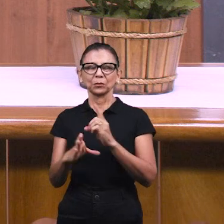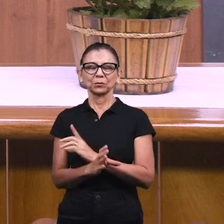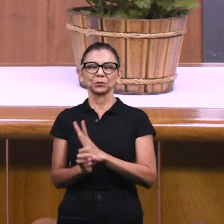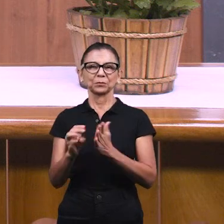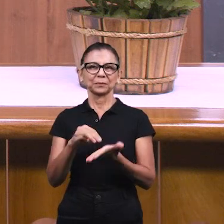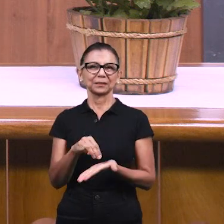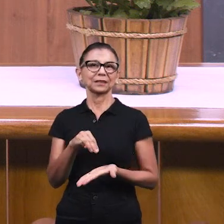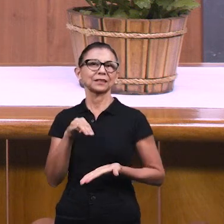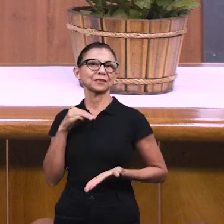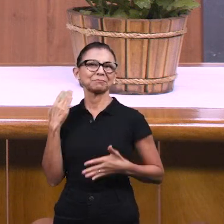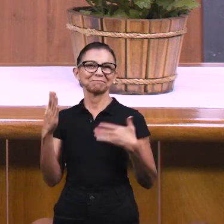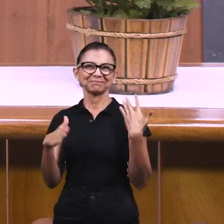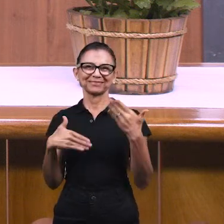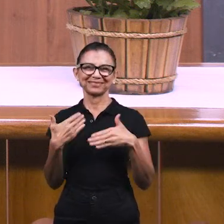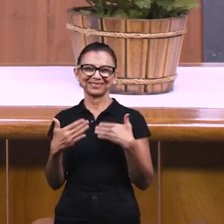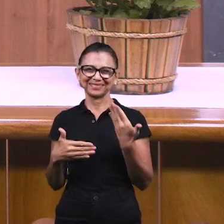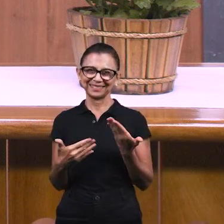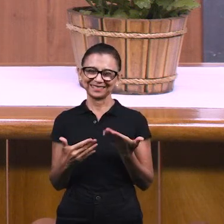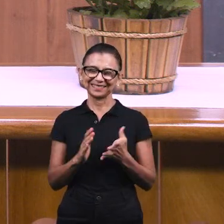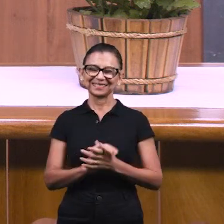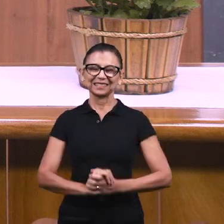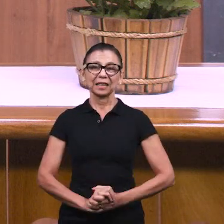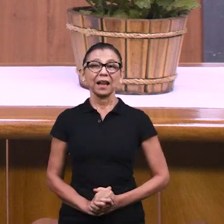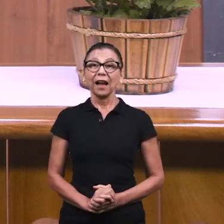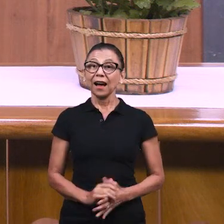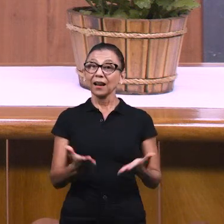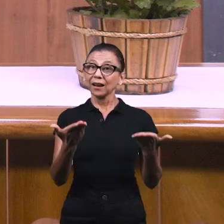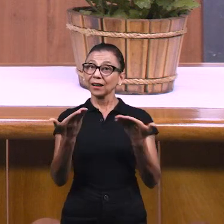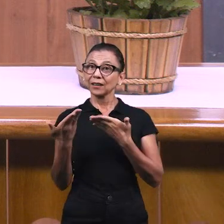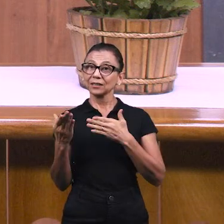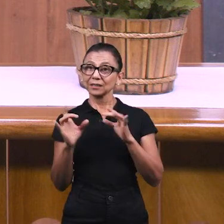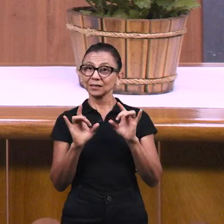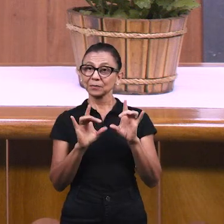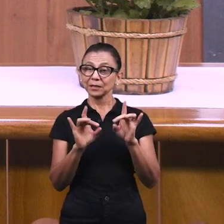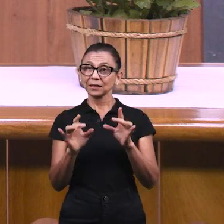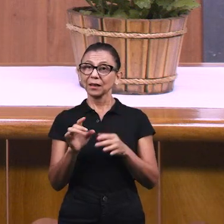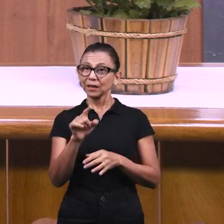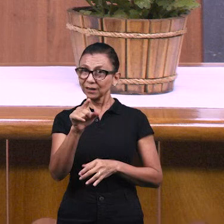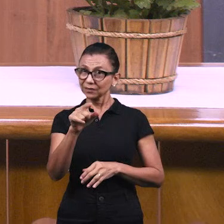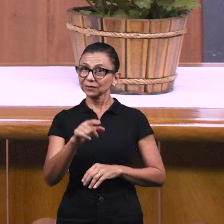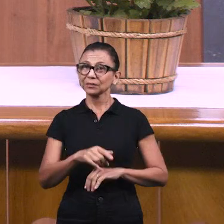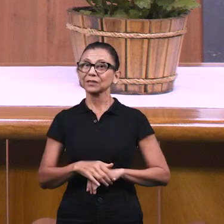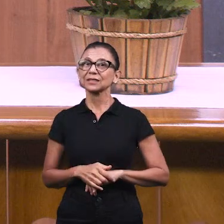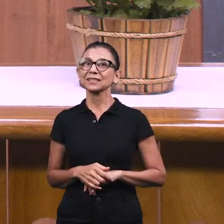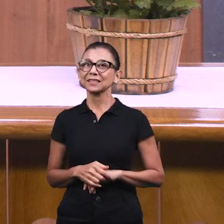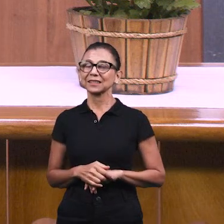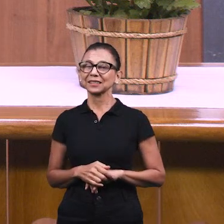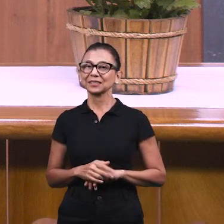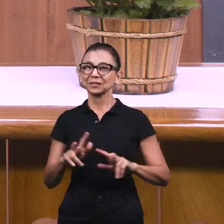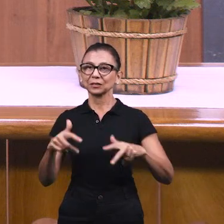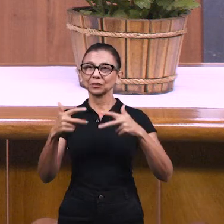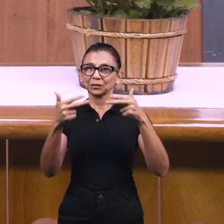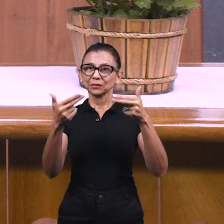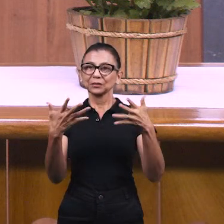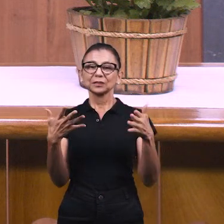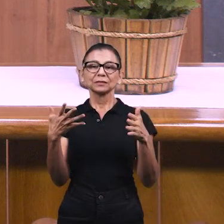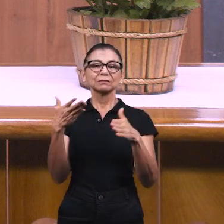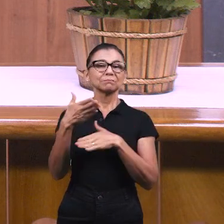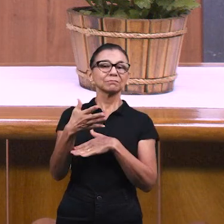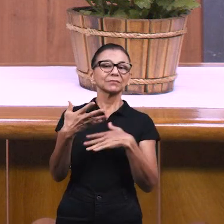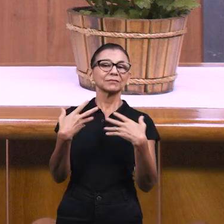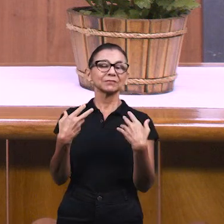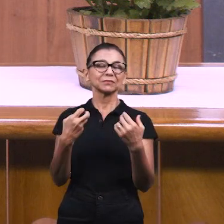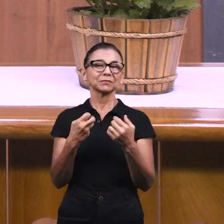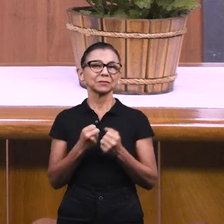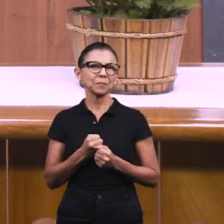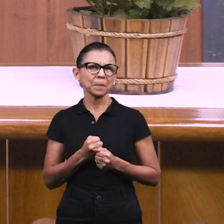bienvenue au culte de l'Église chrétienne Maranatha. Et je veux vous inviter à vous qui avez reçu un lien, afin que vous